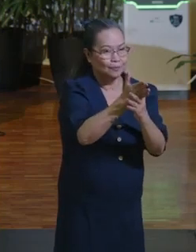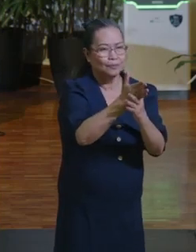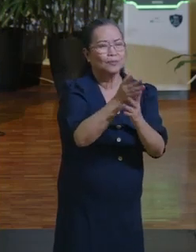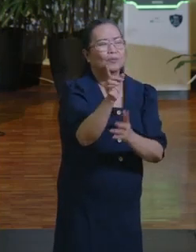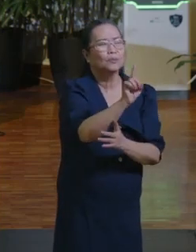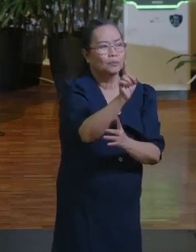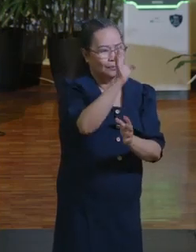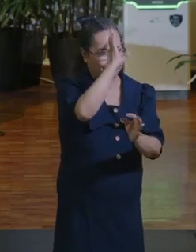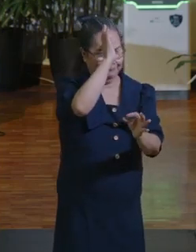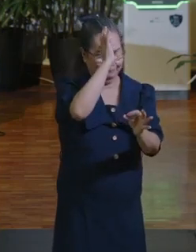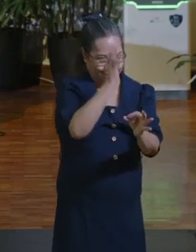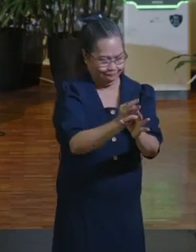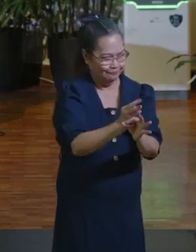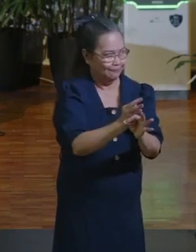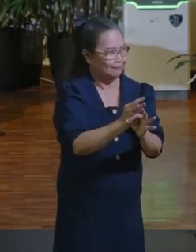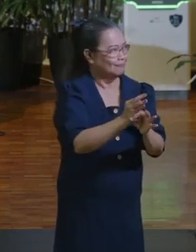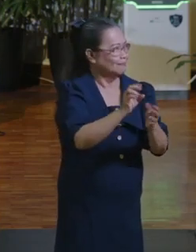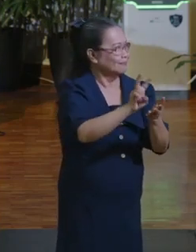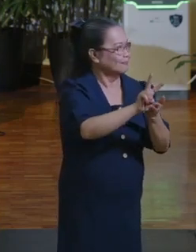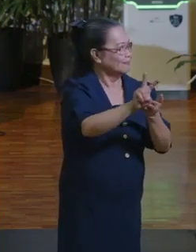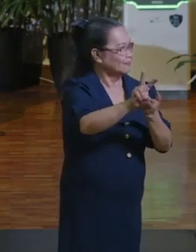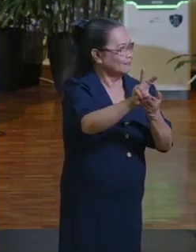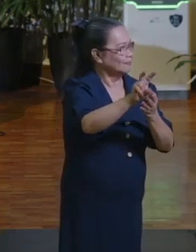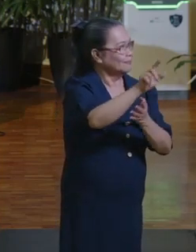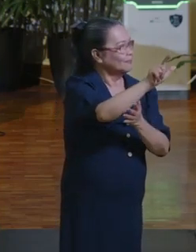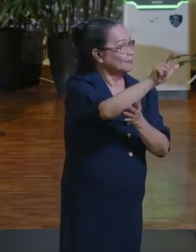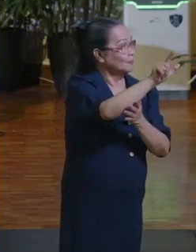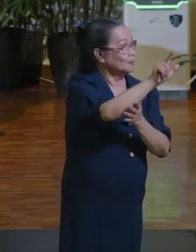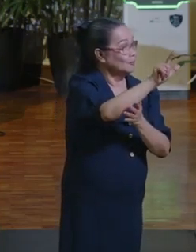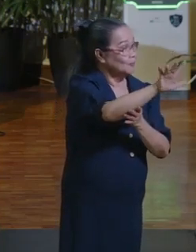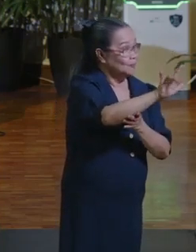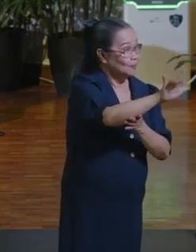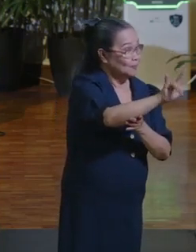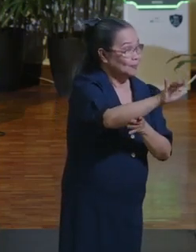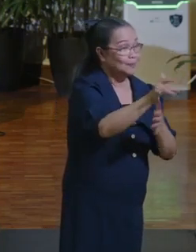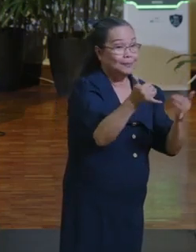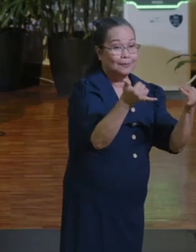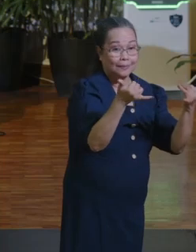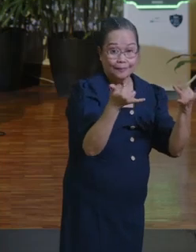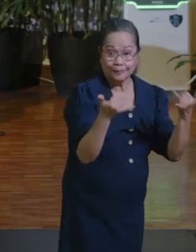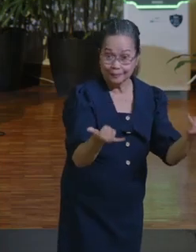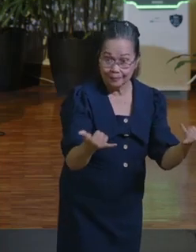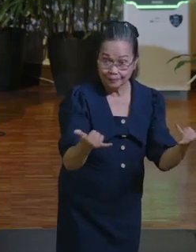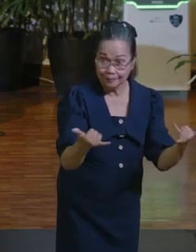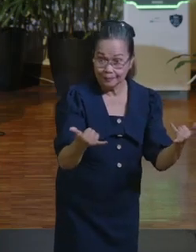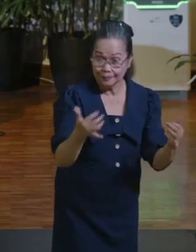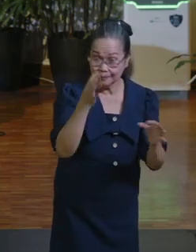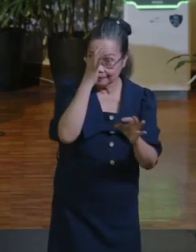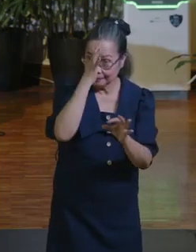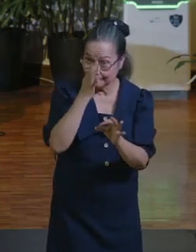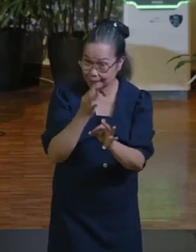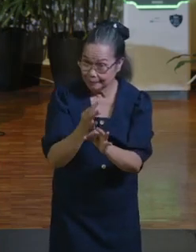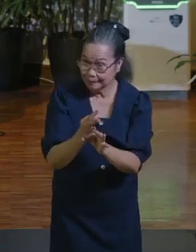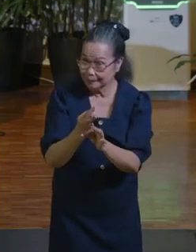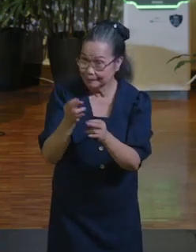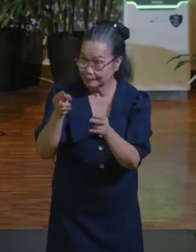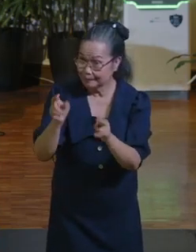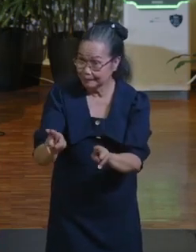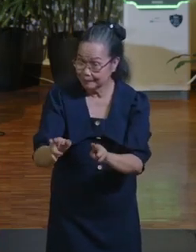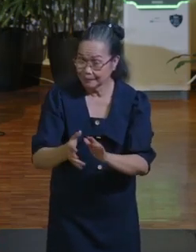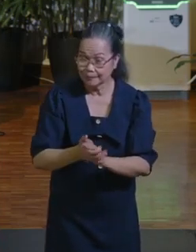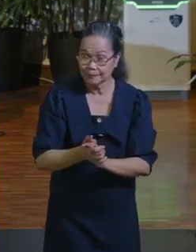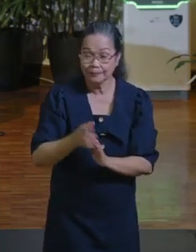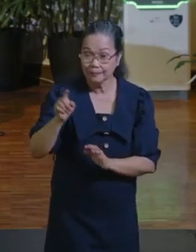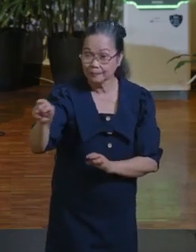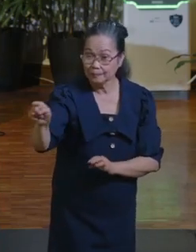natin yung kompleto from verse 25, "But now that faith has come,